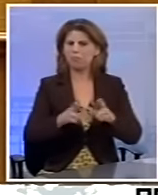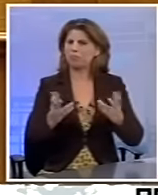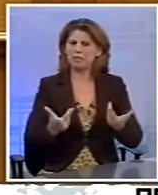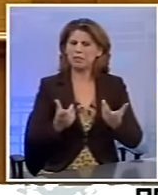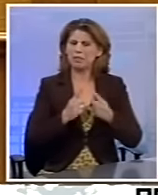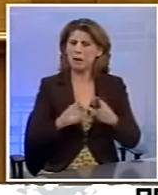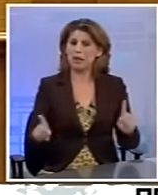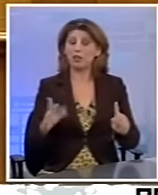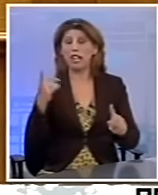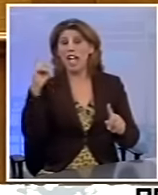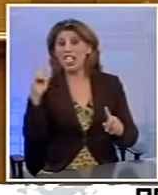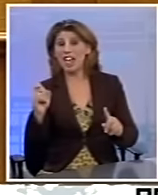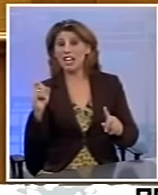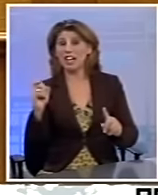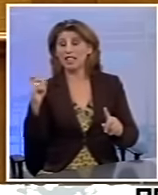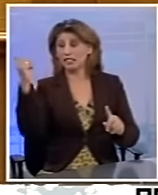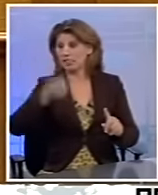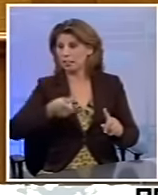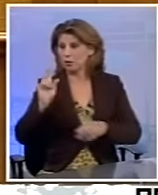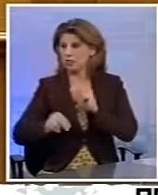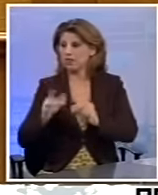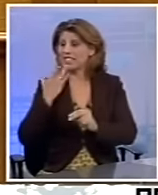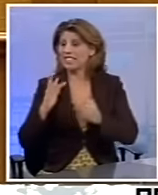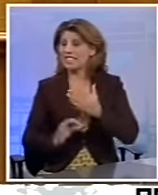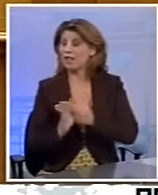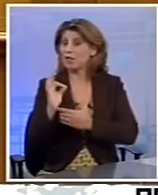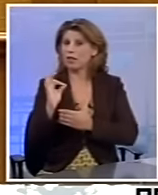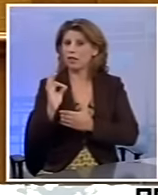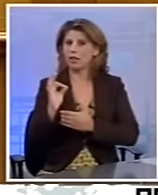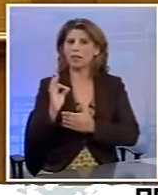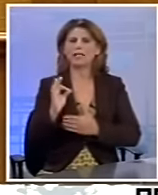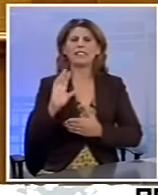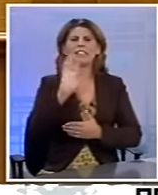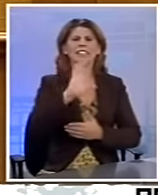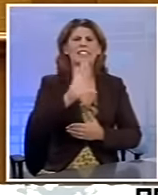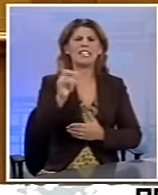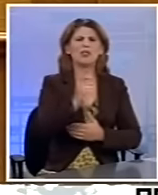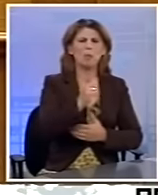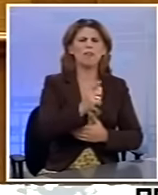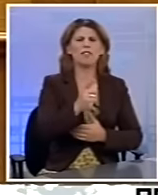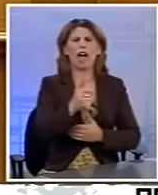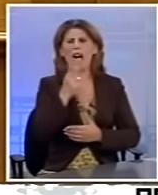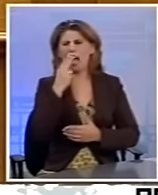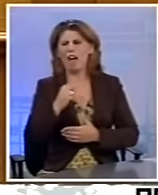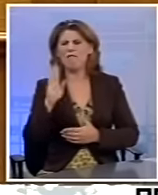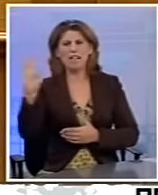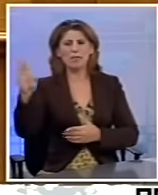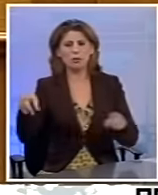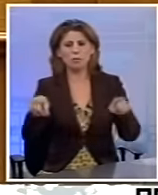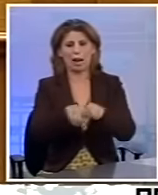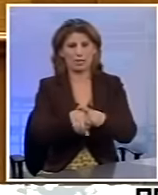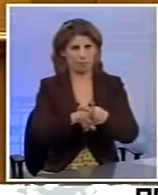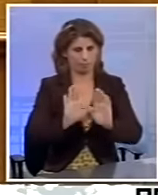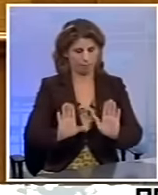που 10% ψηφίζει Χρυσή Αυγή. Τηλεσκουπίδια και φασισμός πάνε μαζί. Άλλη